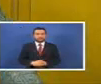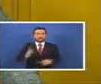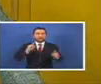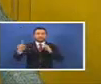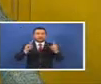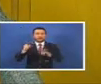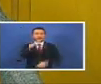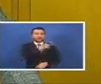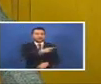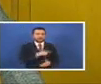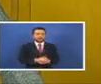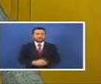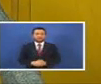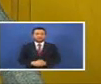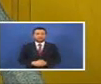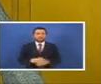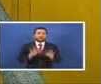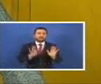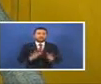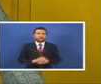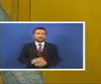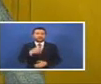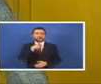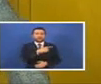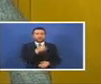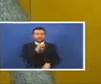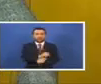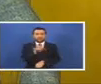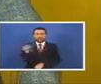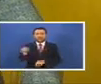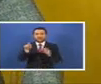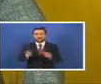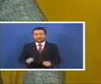mahkeme tarafından, yani onları tutuklayan,